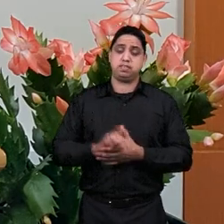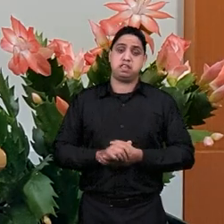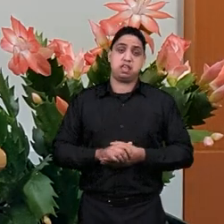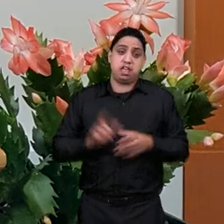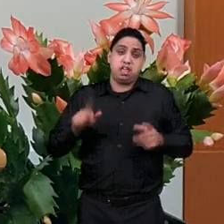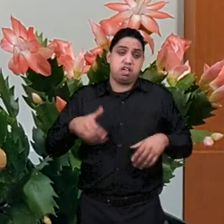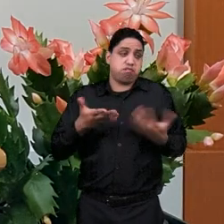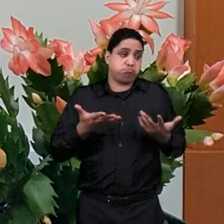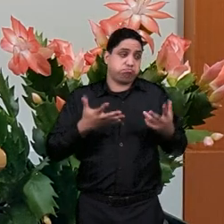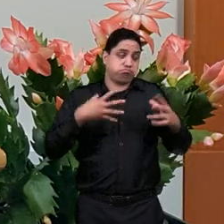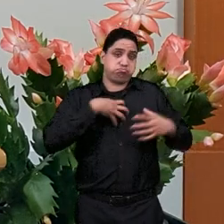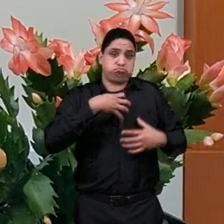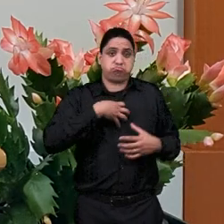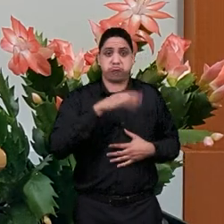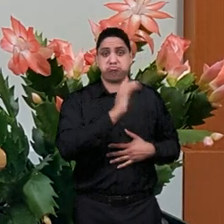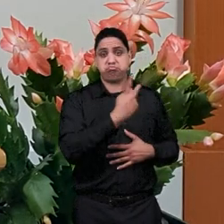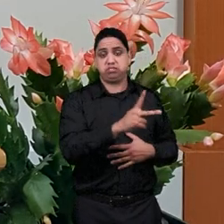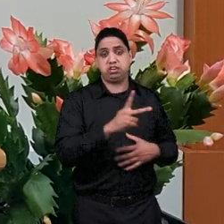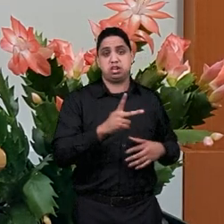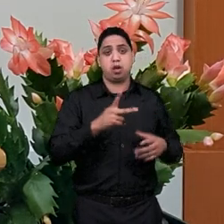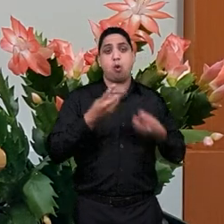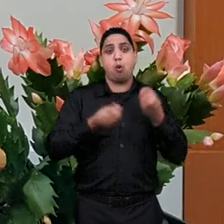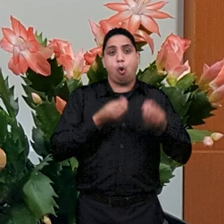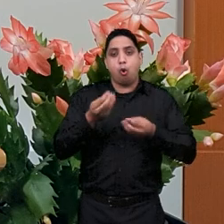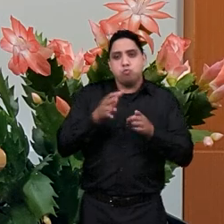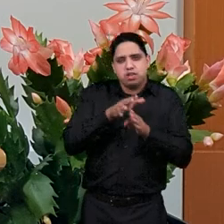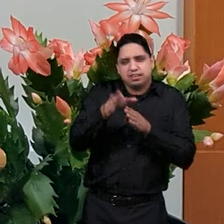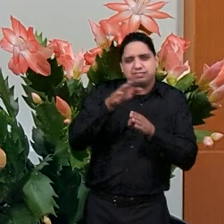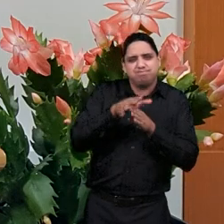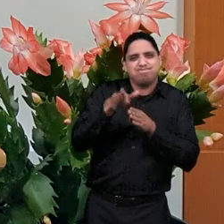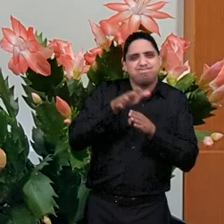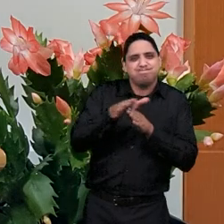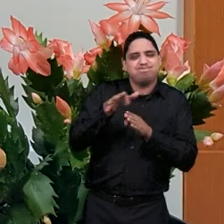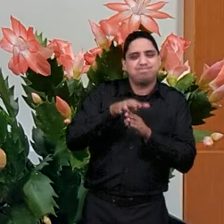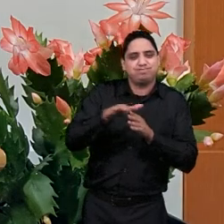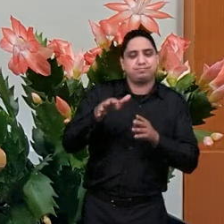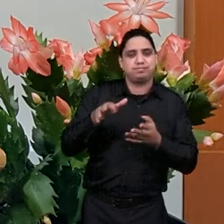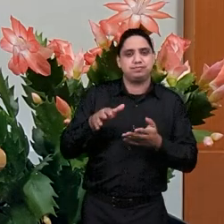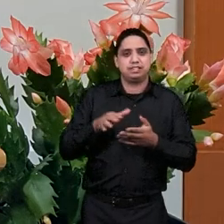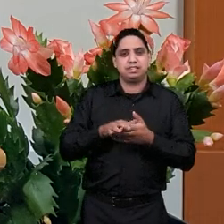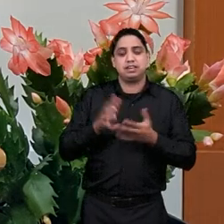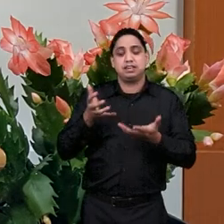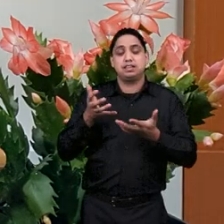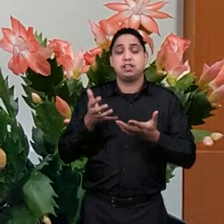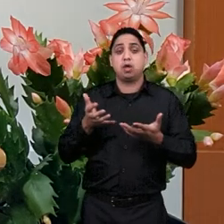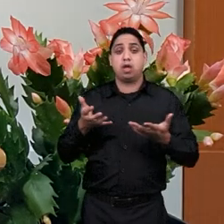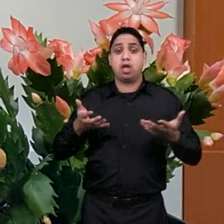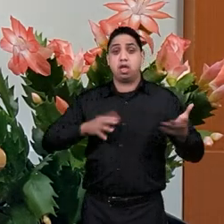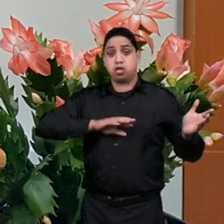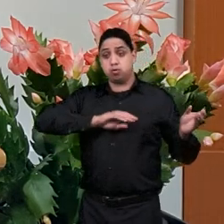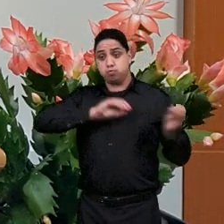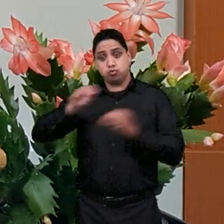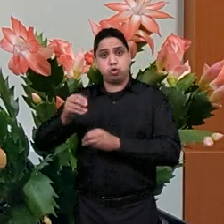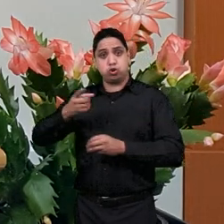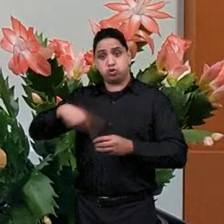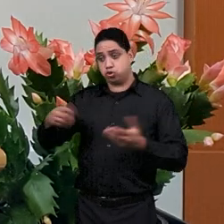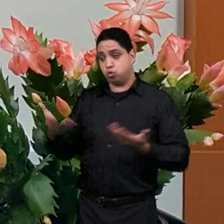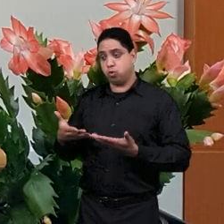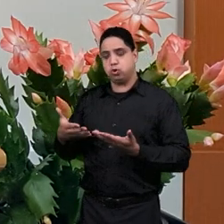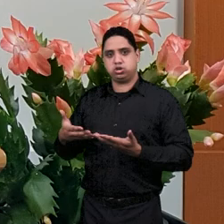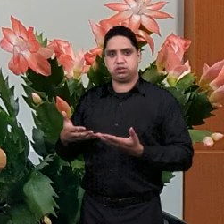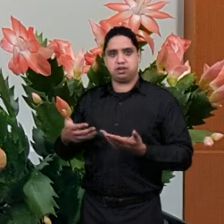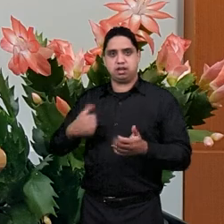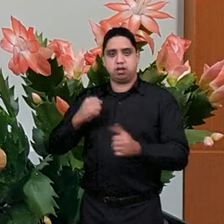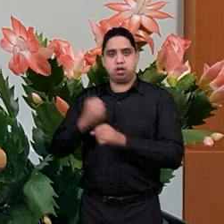convaincre. Aujourd'hui, quand nous entrons vers l'œuvre, nous avons enlevé cette manière de vouloir convaincre les gens